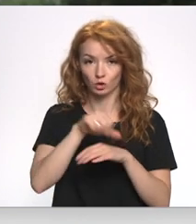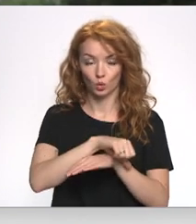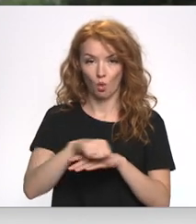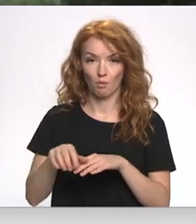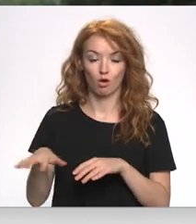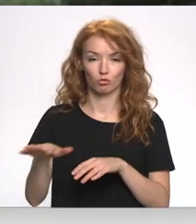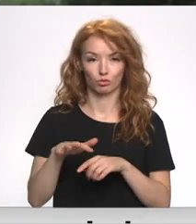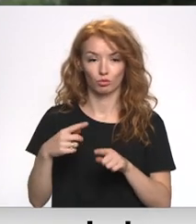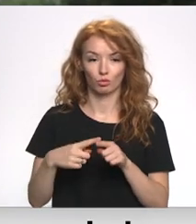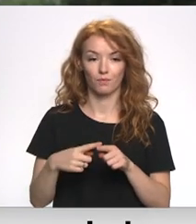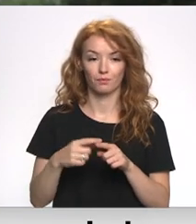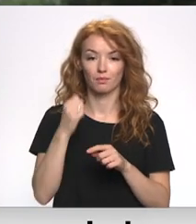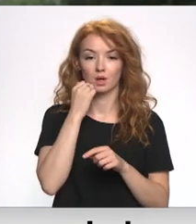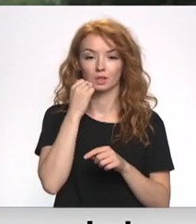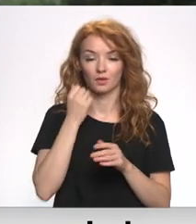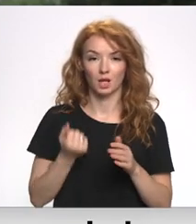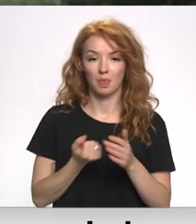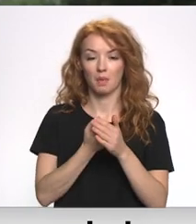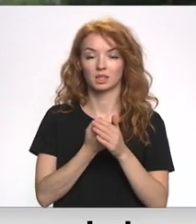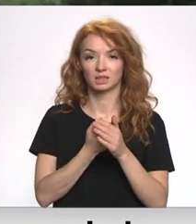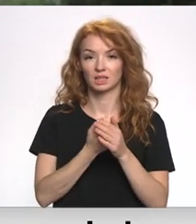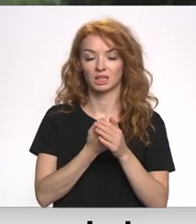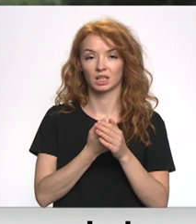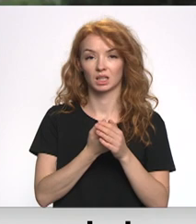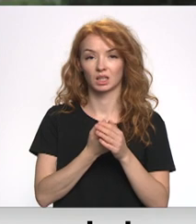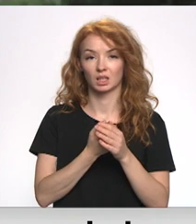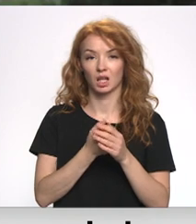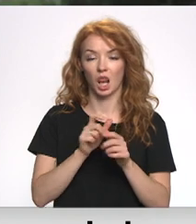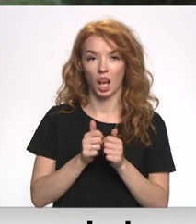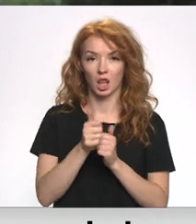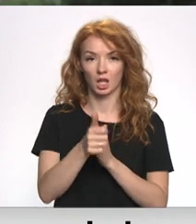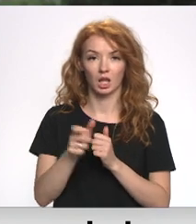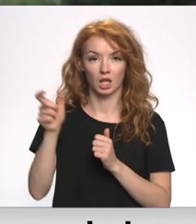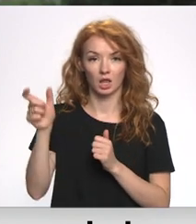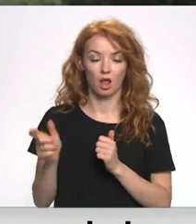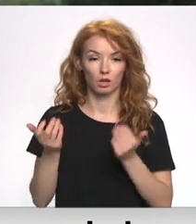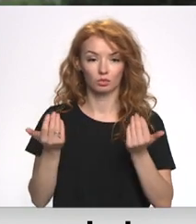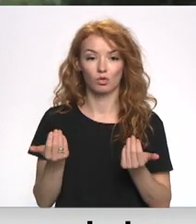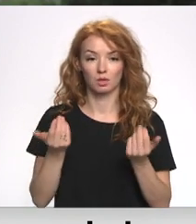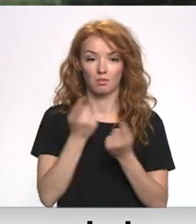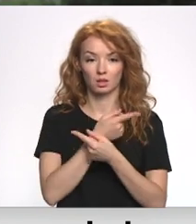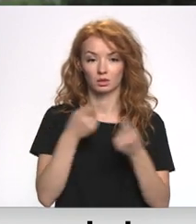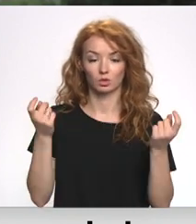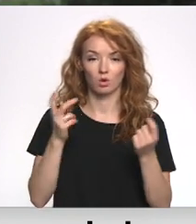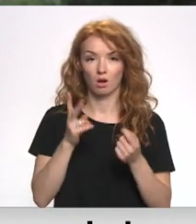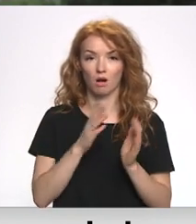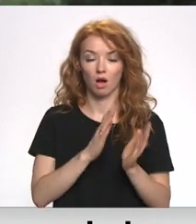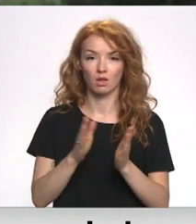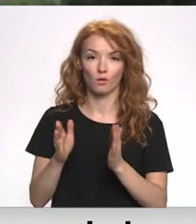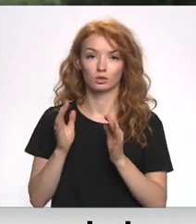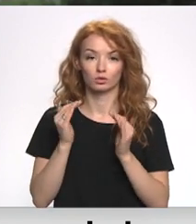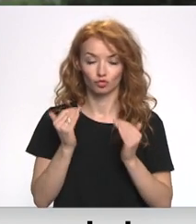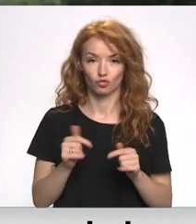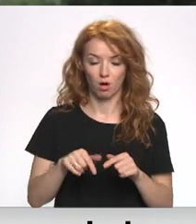kuru Maskavas atbalstītie līderi šodien paziņoja, ka gatavojas jau tiešām